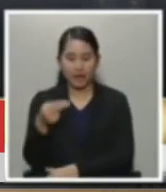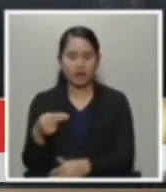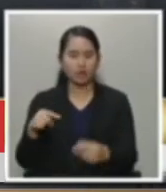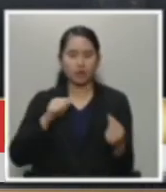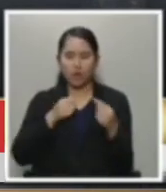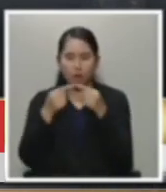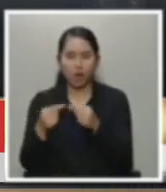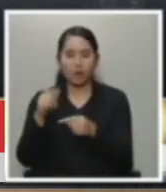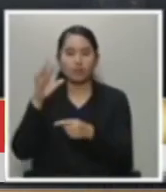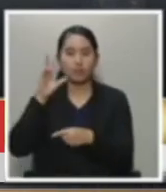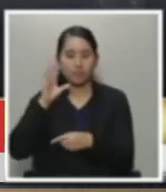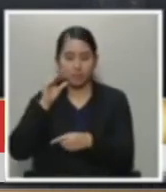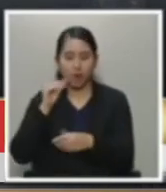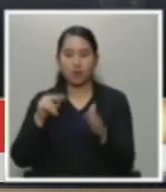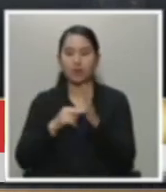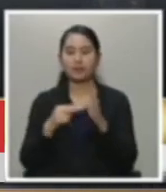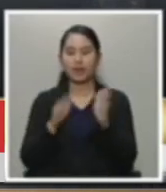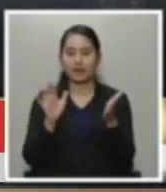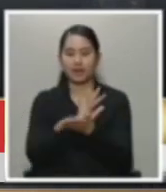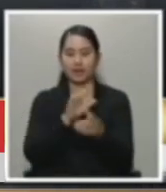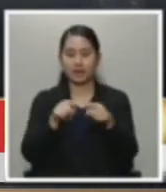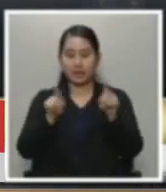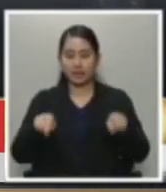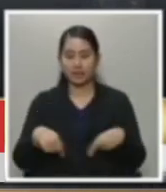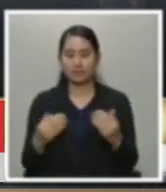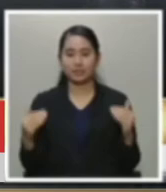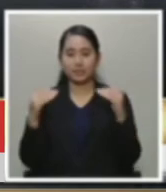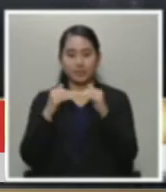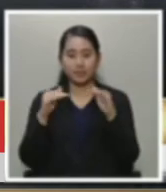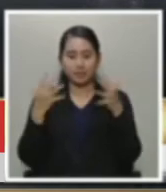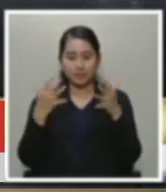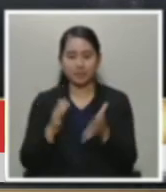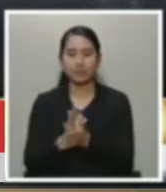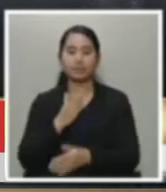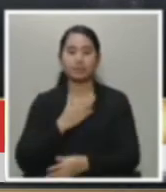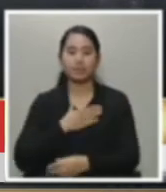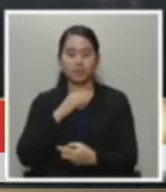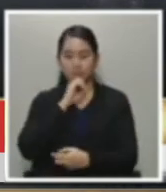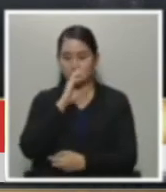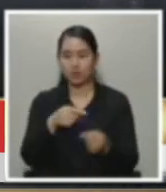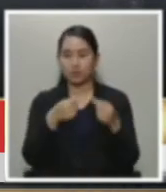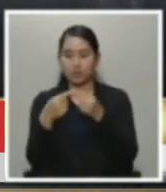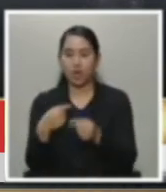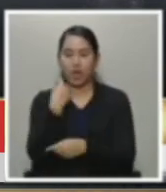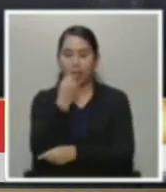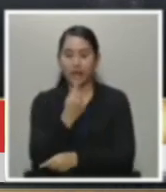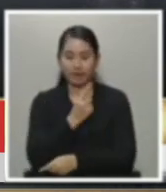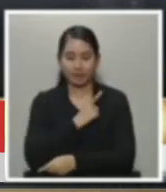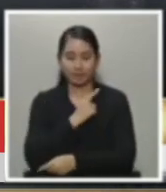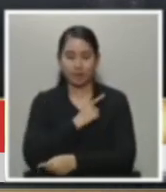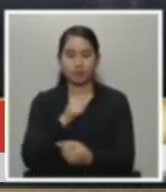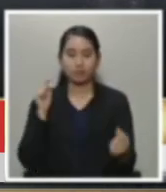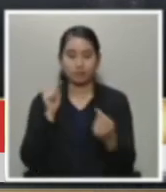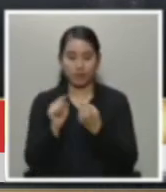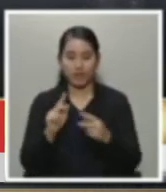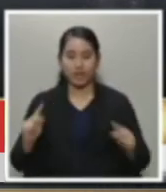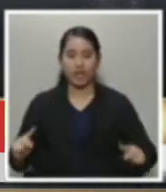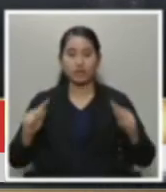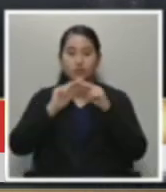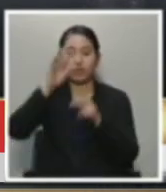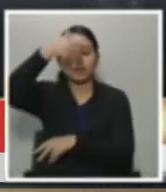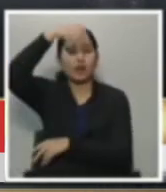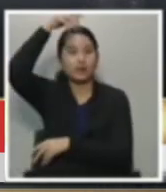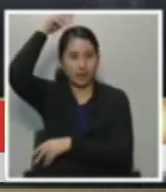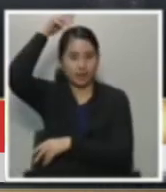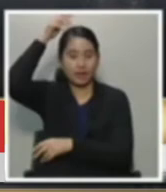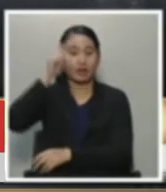แล้วก็ยังไม่มีเอกสารสิทธิ์ครับผมก็เลยอยากกราบเรียนท่านประธานผ่านไปยังผู้รับผิดชอบในเรื่องนี้โดยเฉพาะกระทรวงมหาดไ